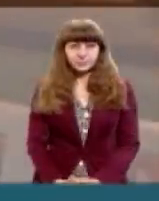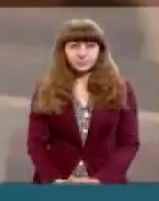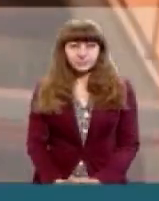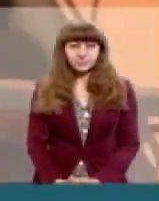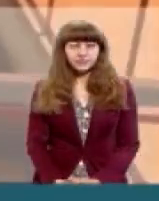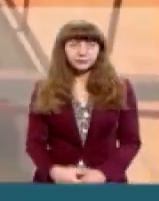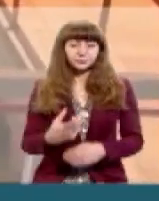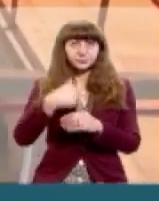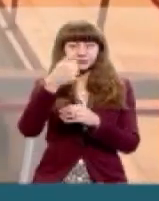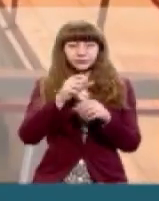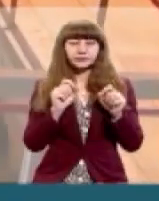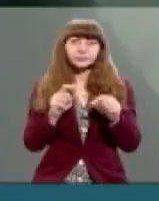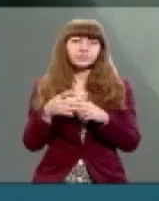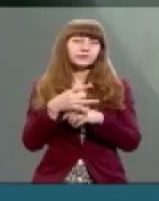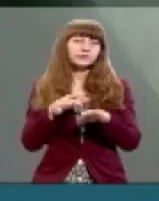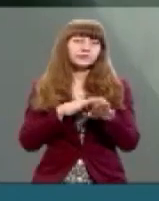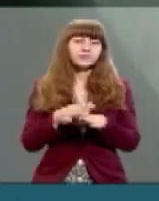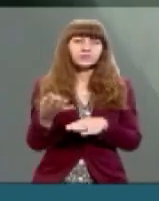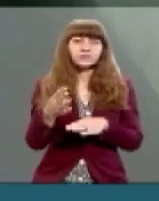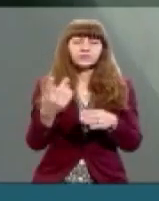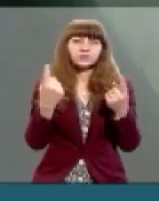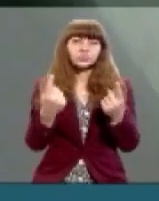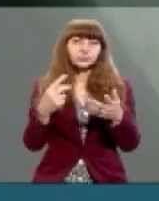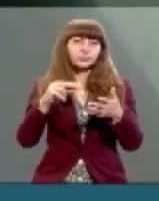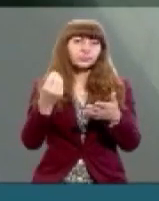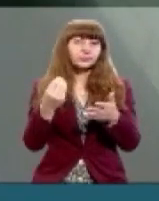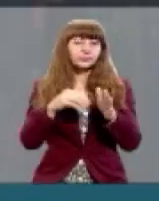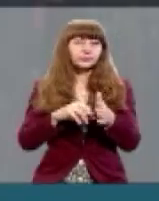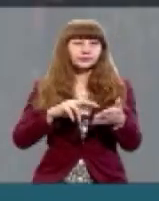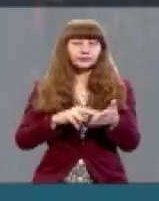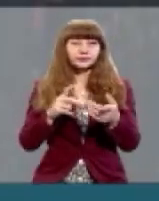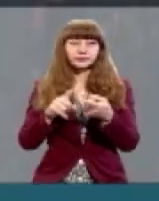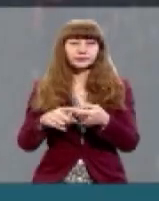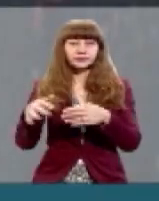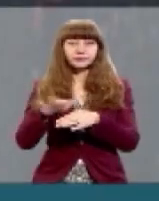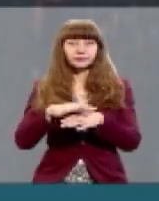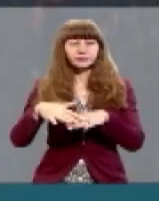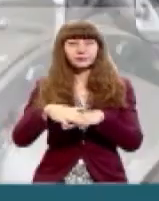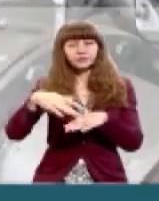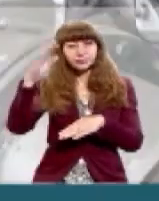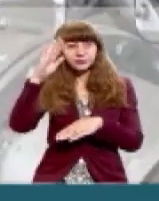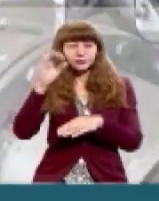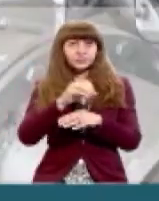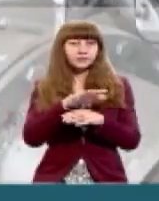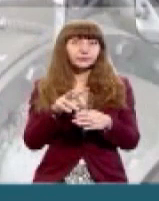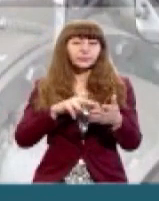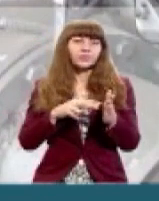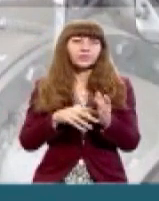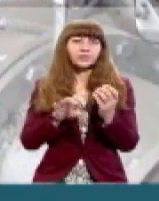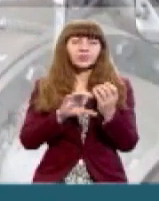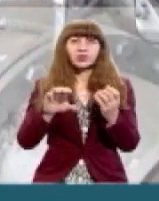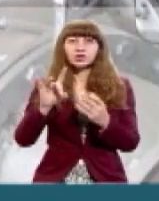В этом году в Житогоринском районе реализуется 4 крупных инвестиционных проекта. 3 из них связаны со сферой водоснабжения. Планируется провести водопровод с